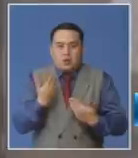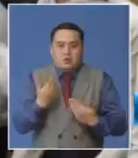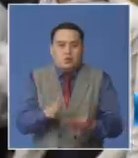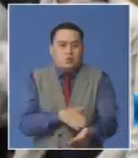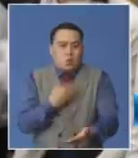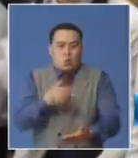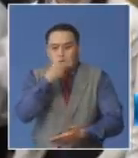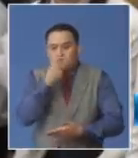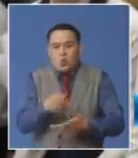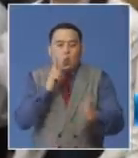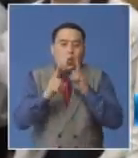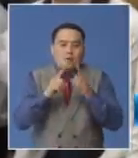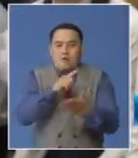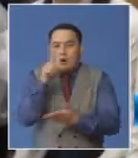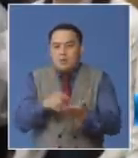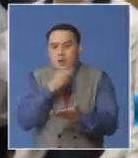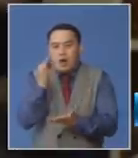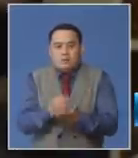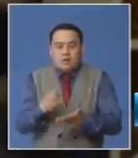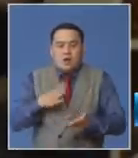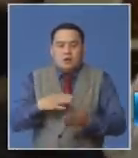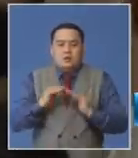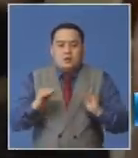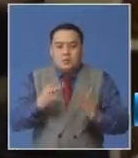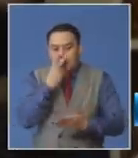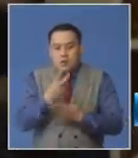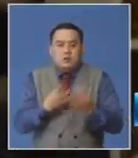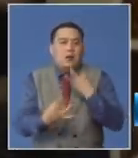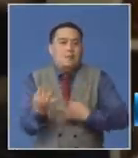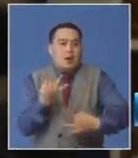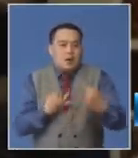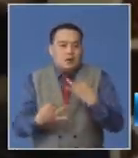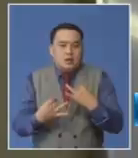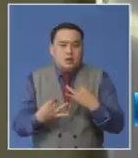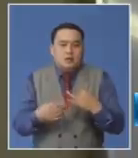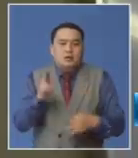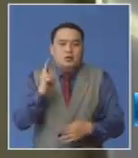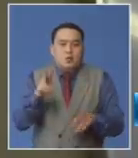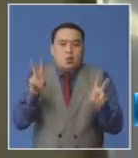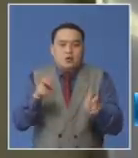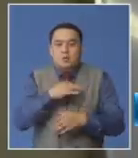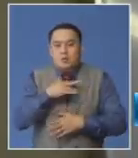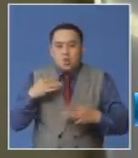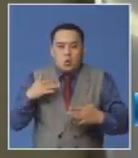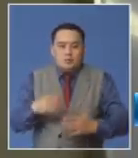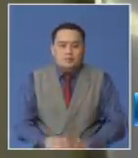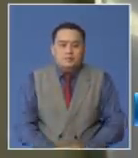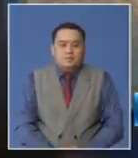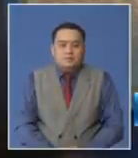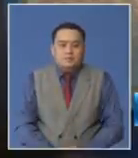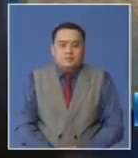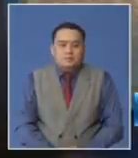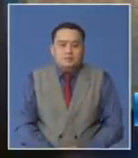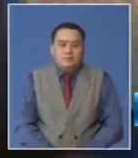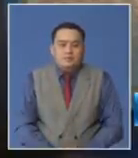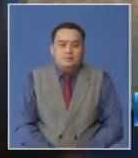и скучных лекций с вопросами и ответами ученики провели дебаты а тем для дискуссий нашлось немало у семинар